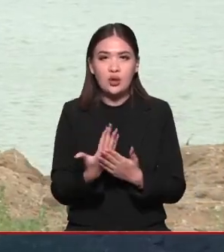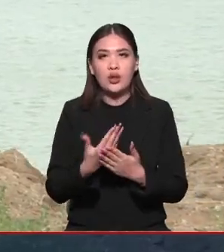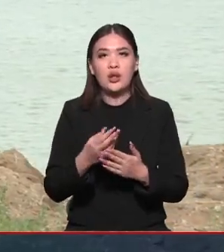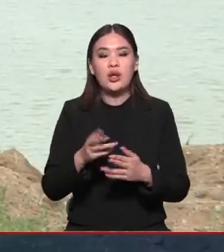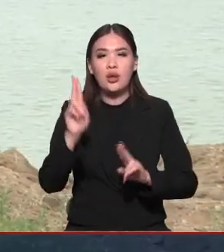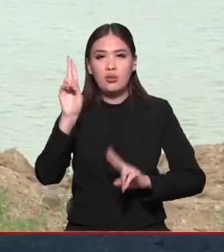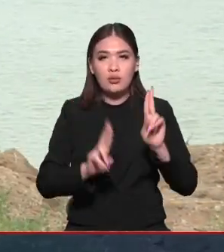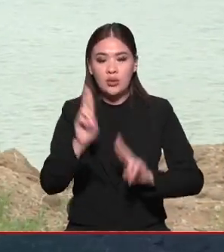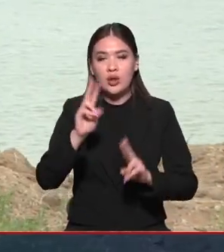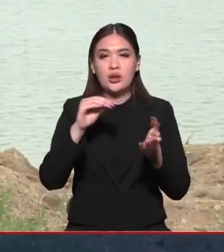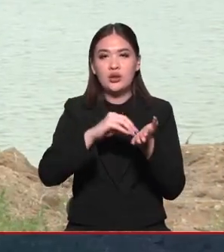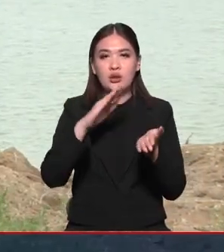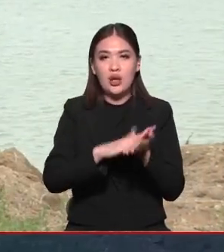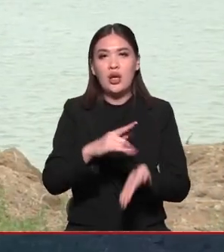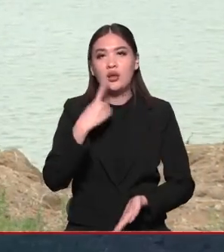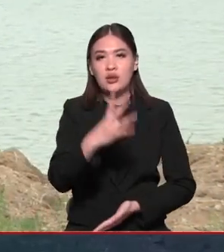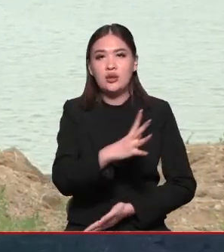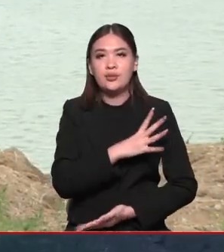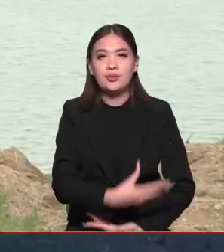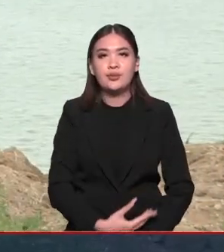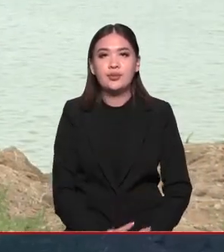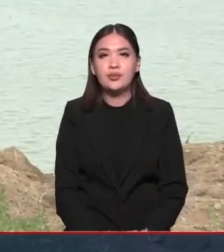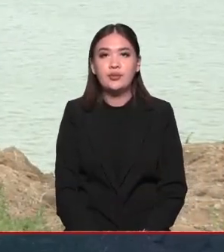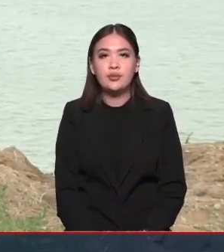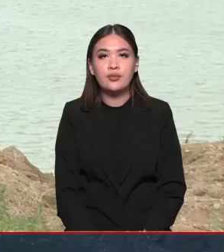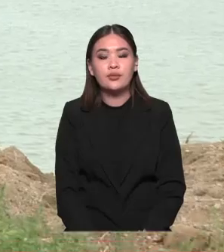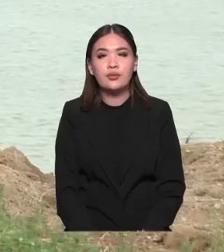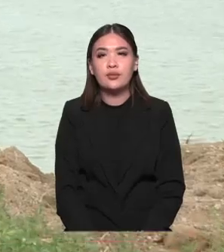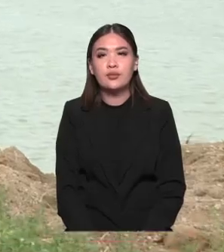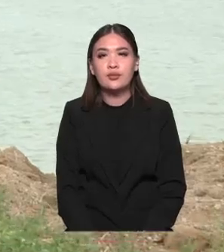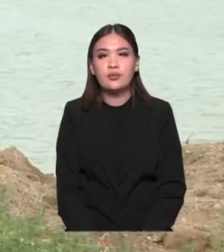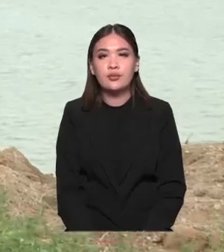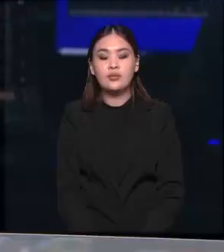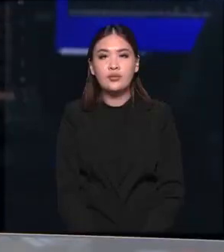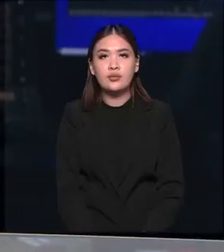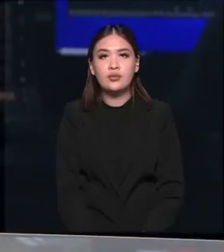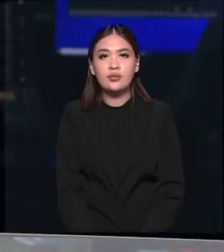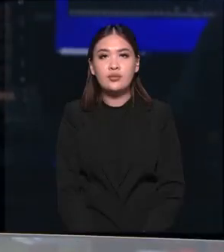бәрі ескерілетіні айтылды. Нысаналы ғыл, Қожабек Аханов, Жібек жолы.